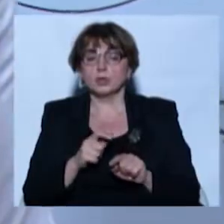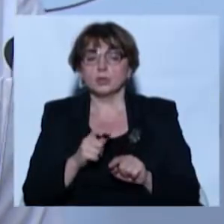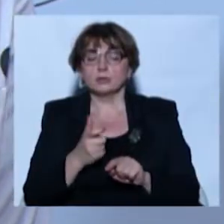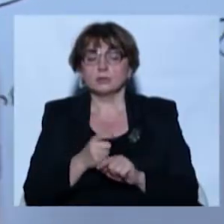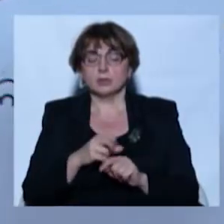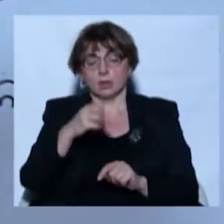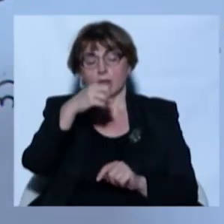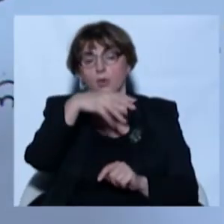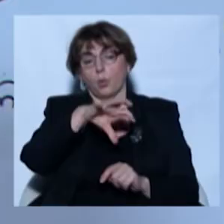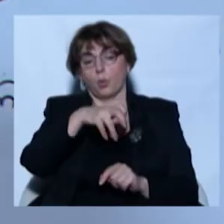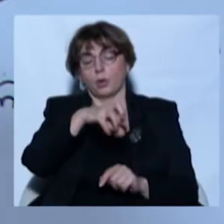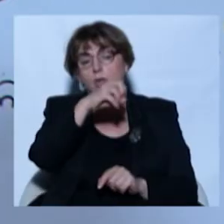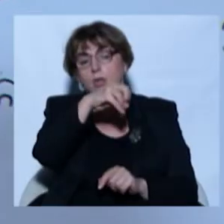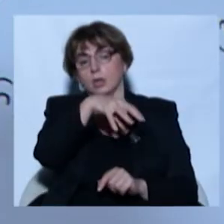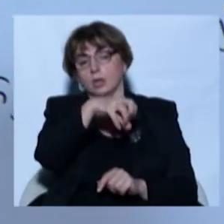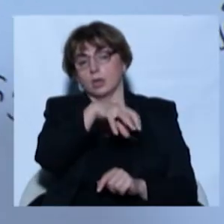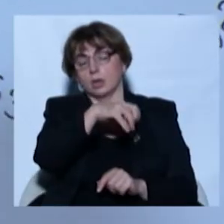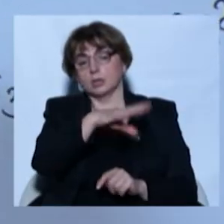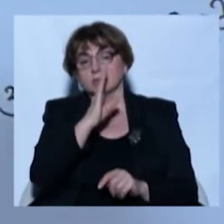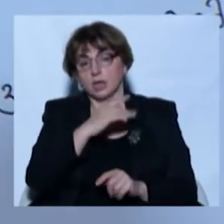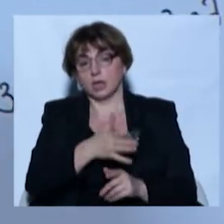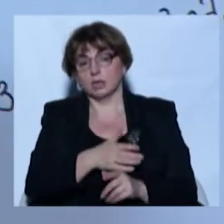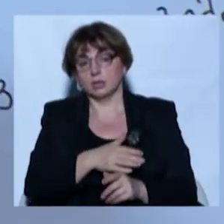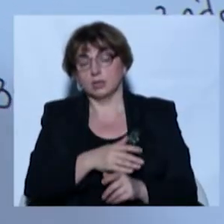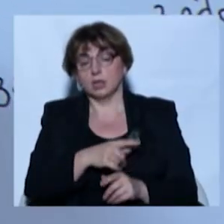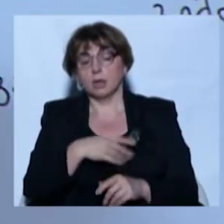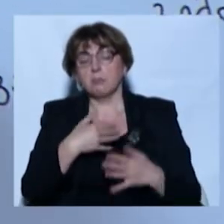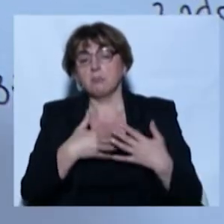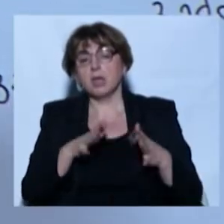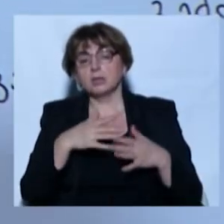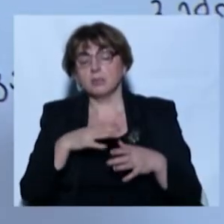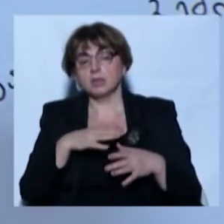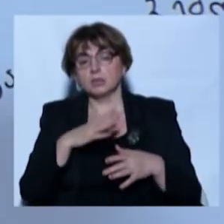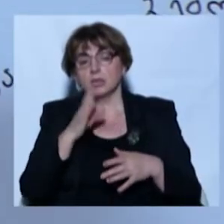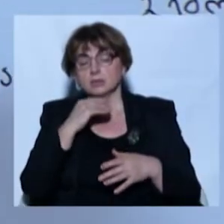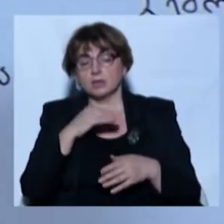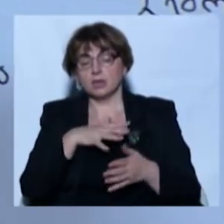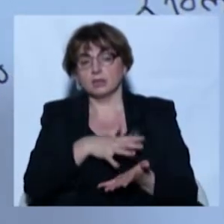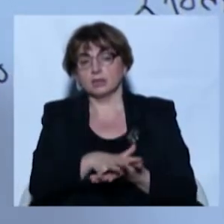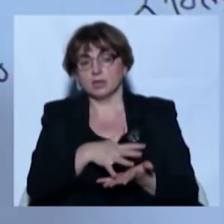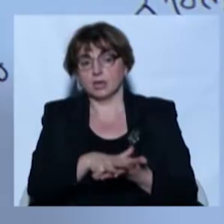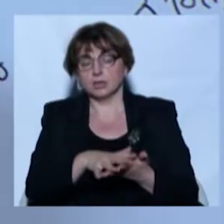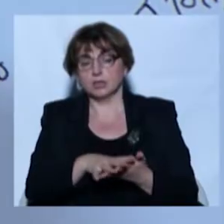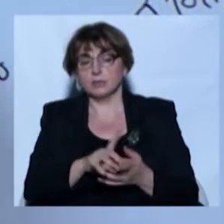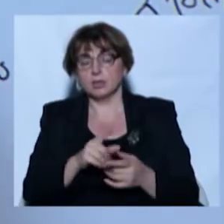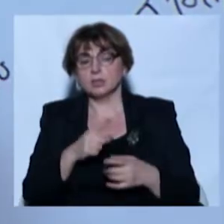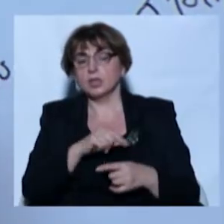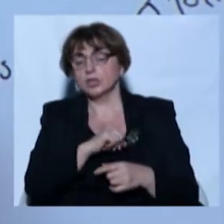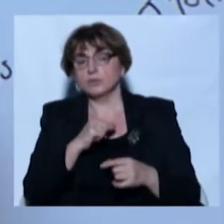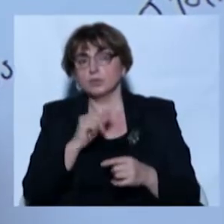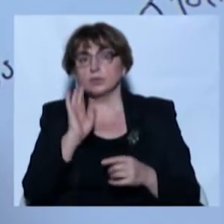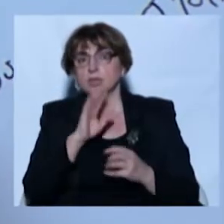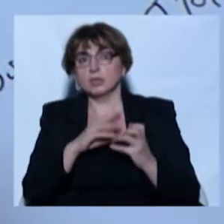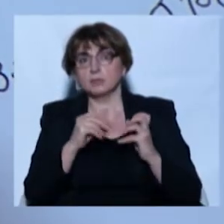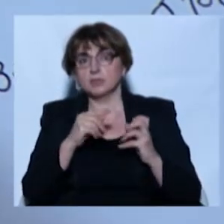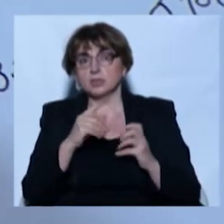ღია მდგომარეობაში დატოვებული ონკანებიდან საჭიროზე მეტი რაოდენობით წყალი იღვრება, რაც ამცირებს დედამიწაზე